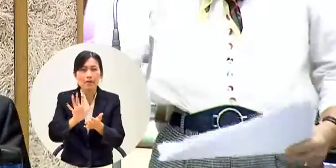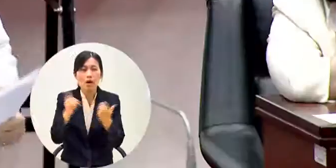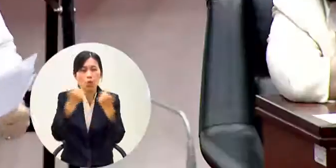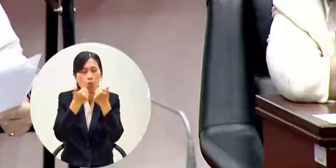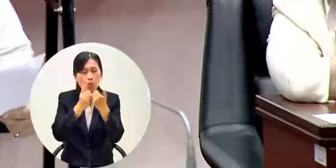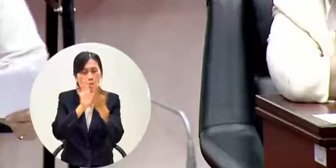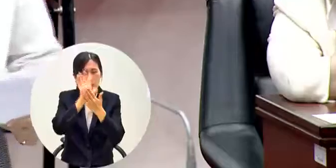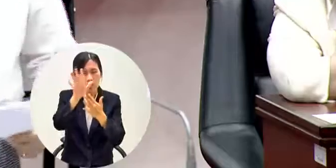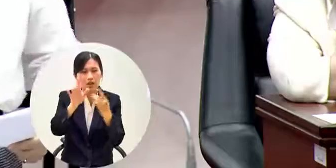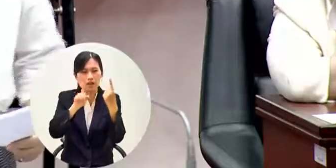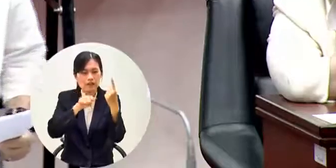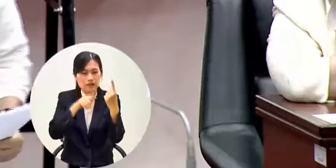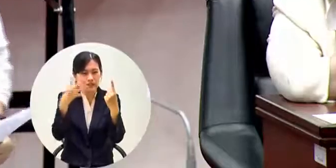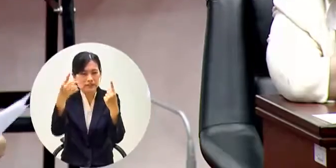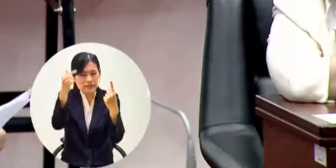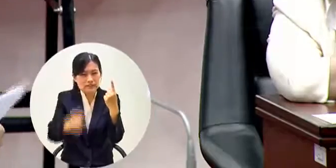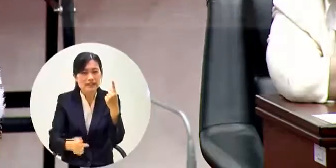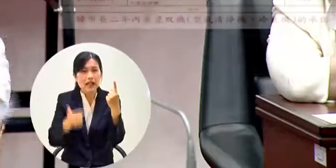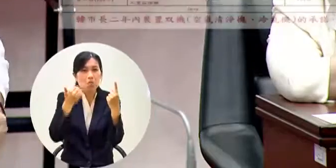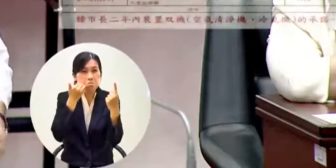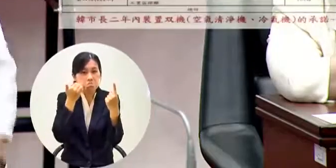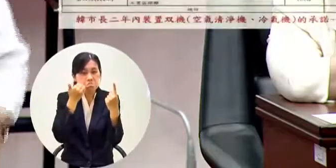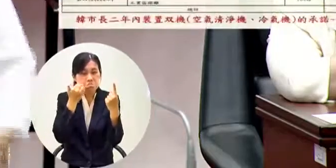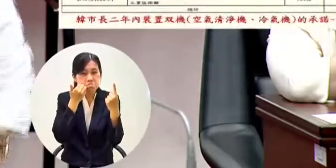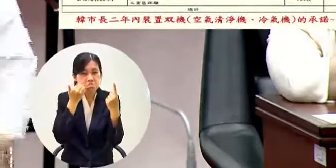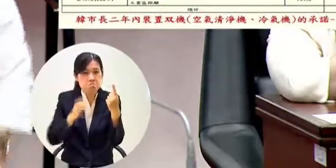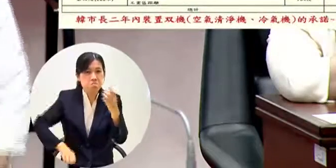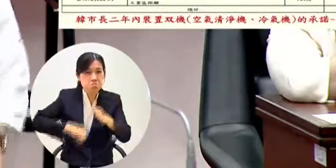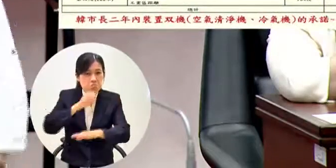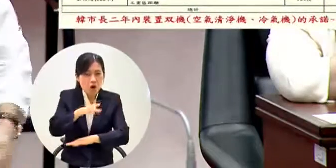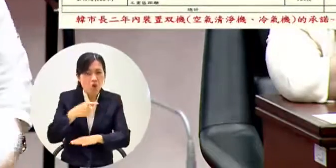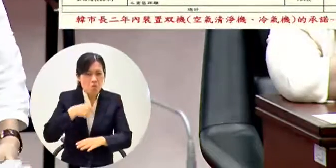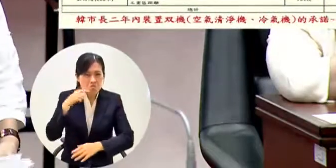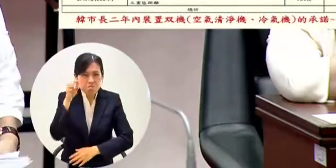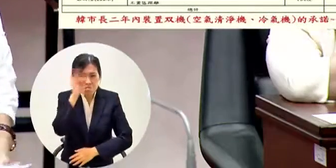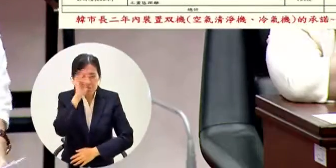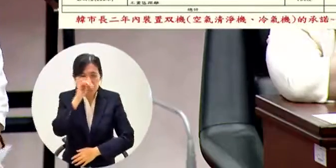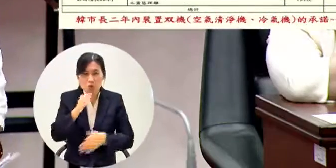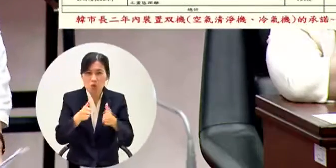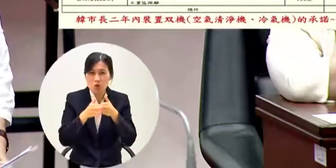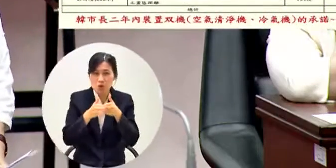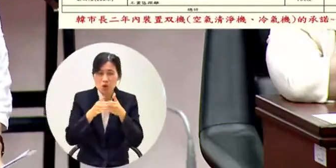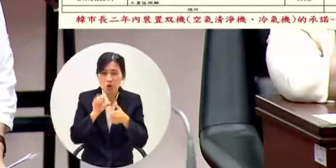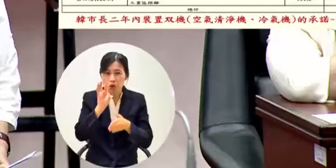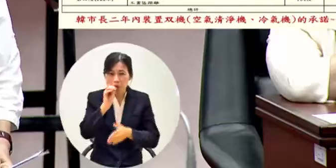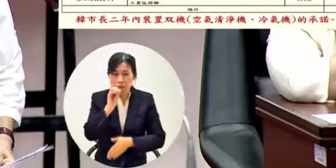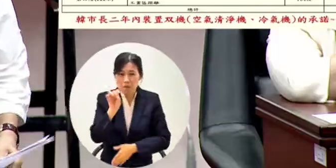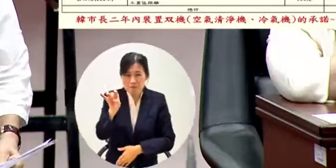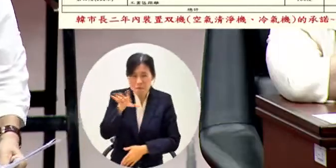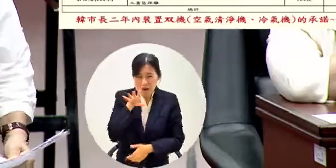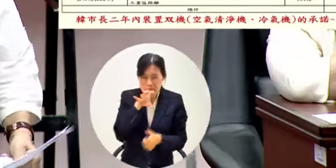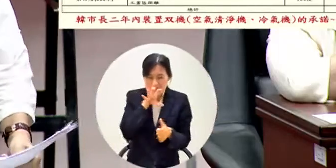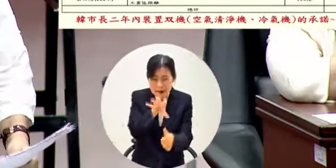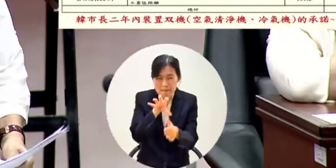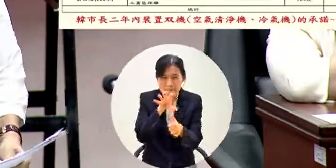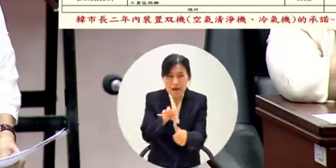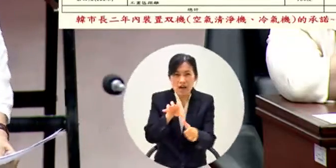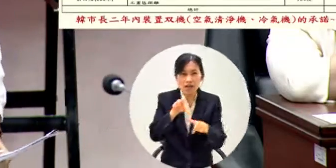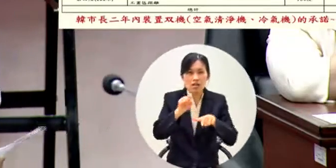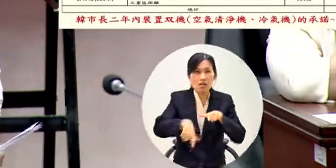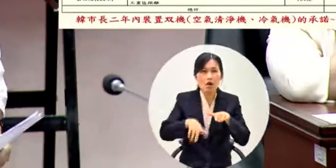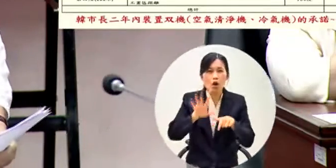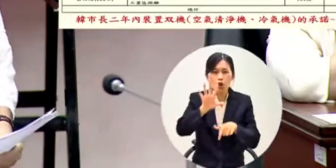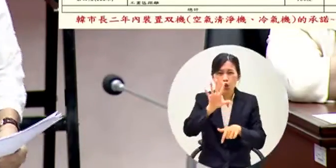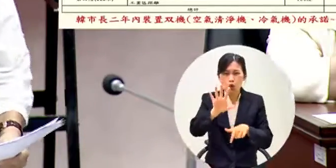點四億是哪些我要查明我要知道你們市政府哪個有屆次階段恐嚇企業界因為有人告訴